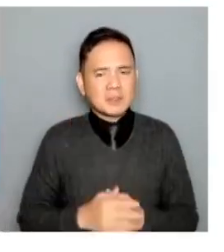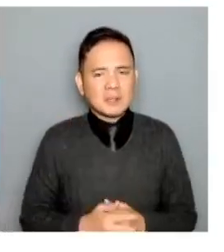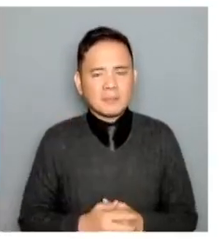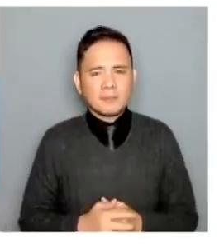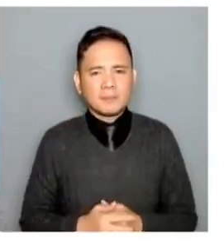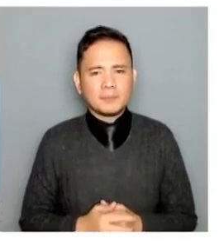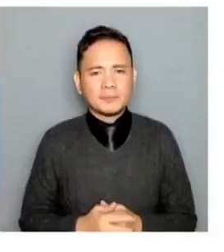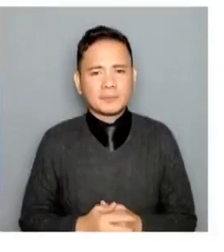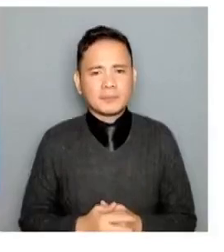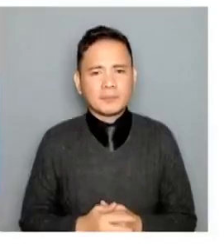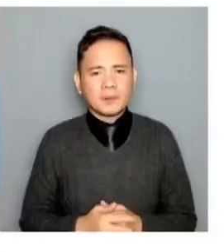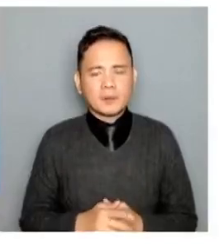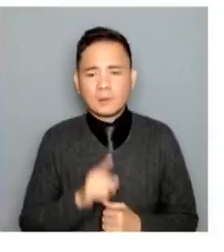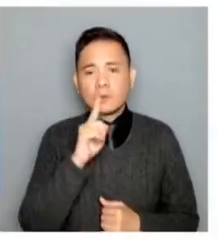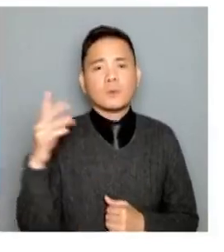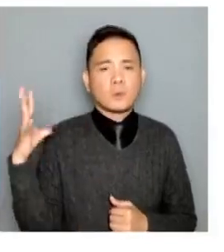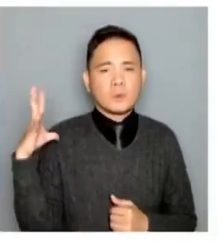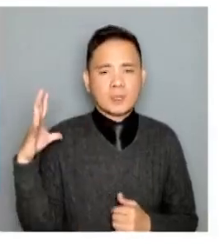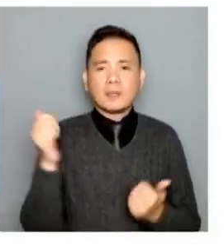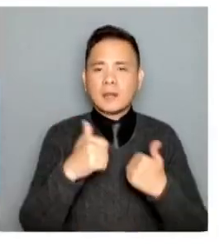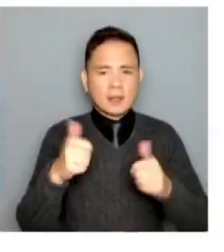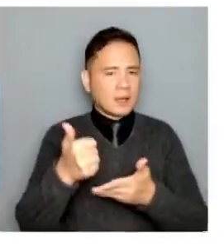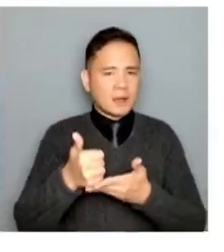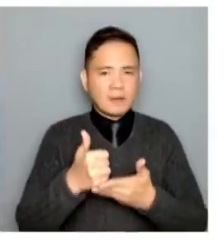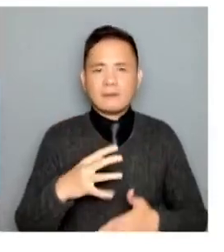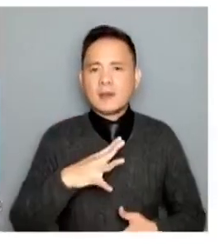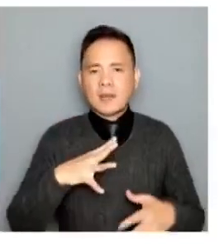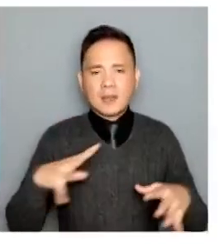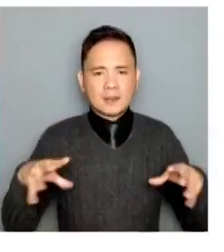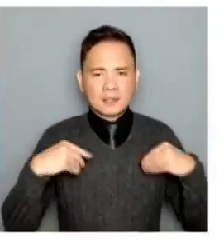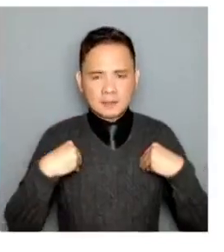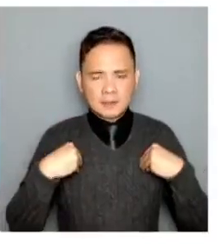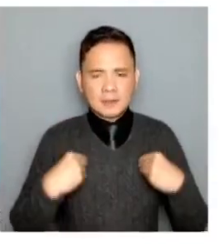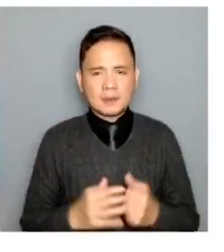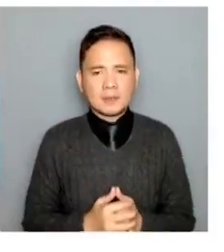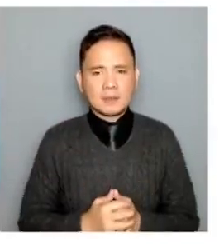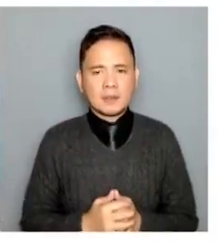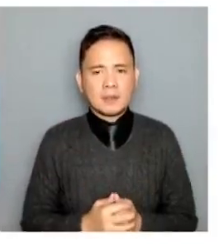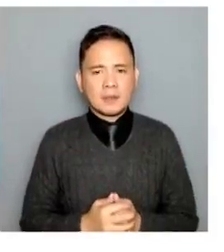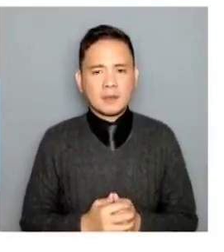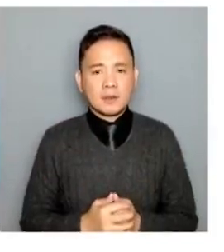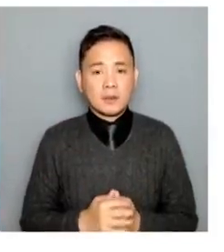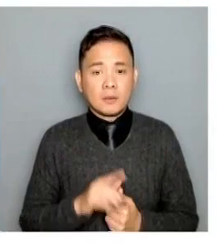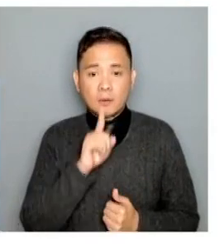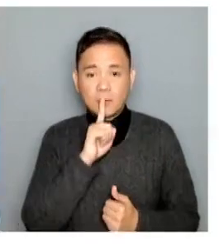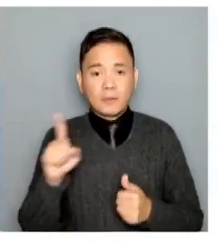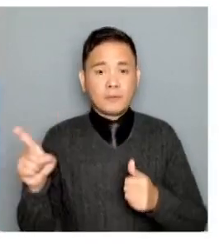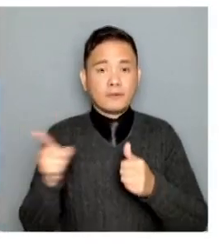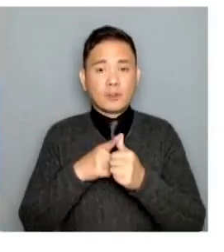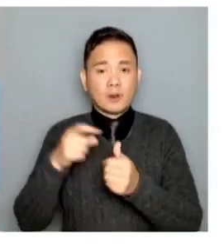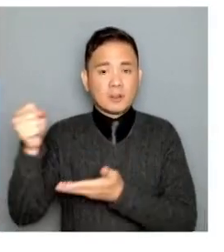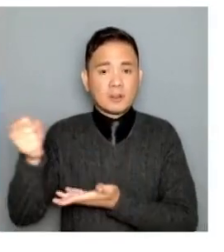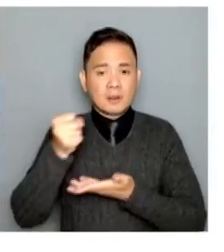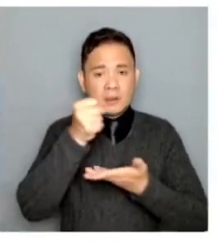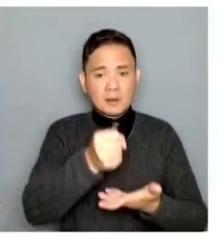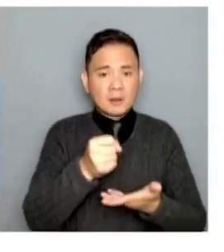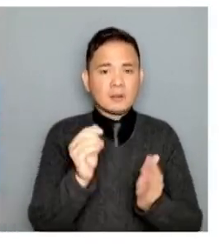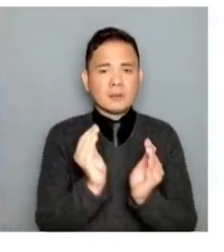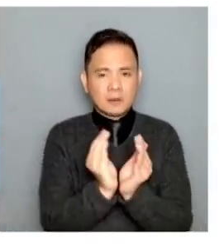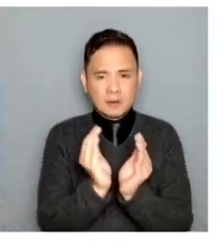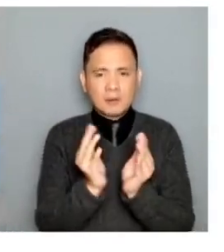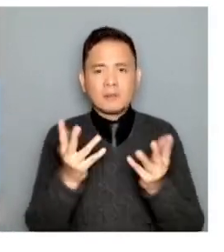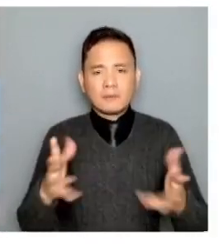yan, talagang hintay po namin. Sobrang yung first wave po ng DSWD na ipamigay na po natin